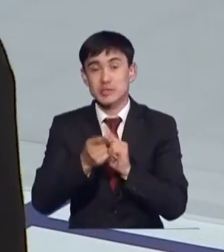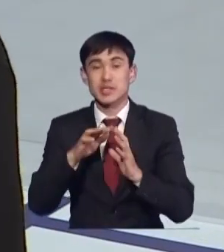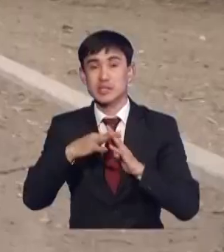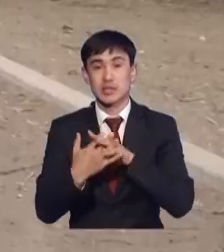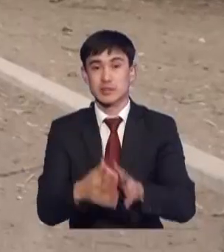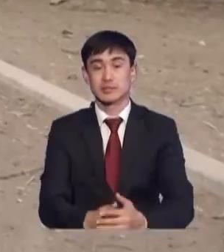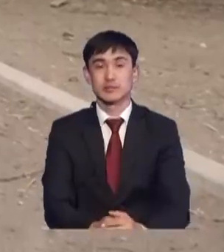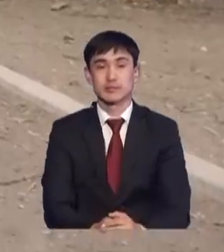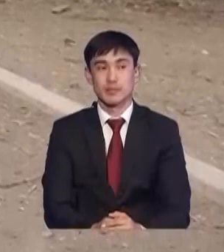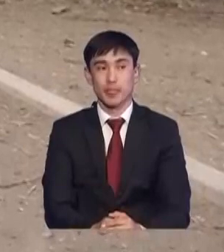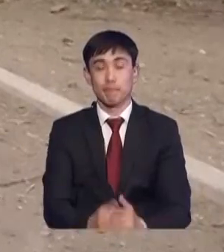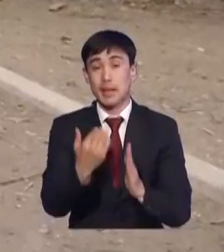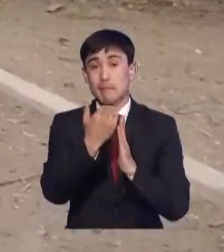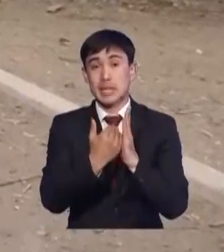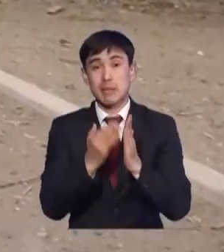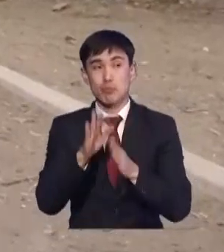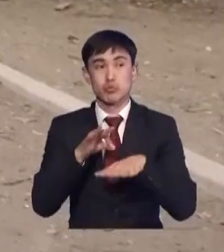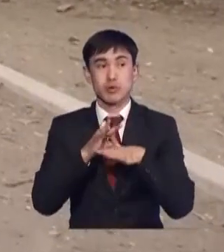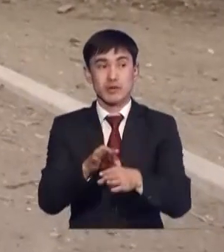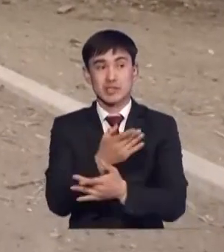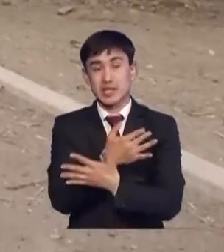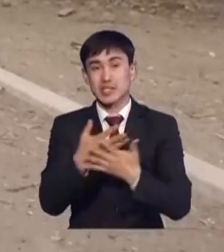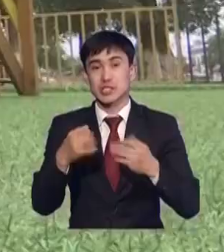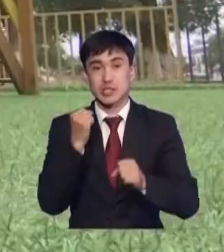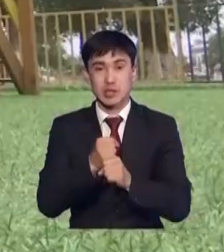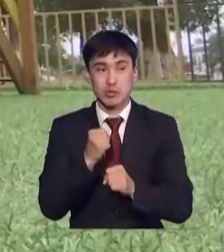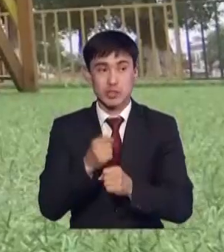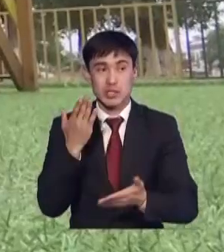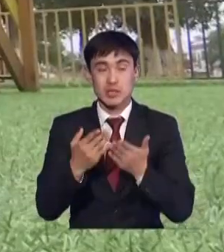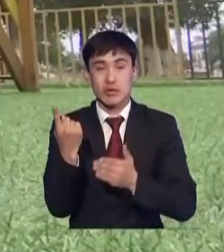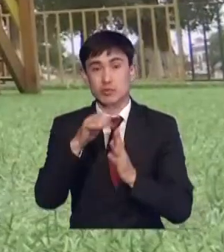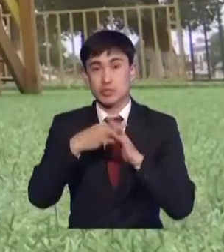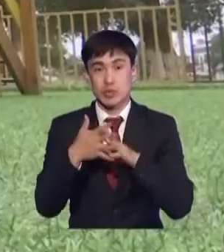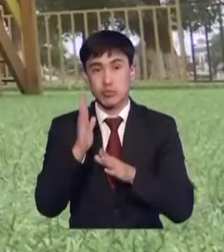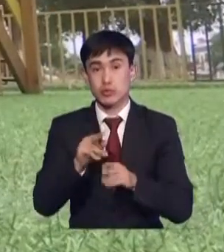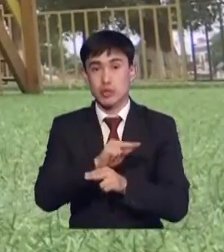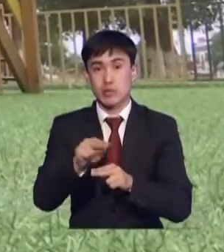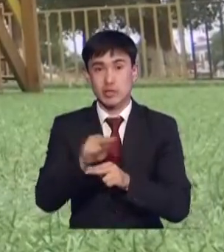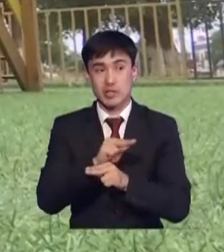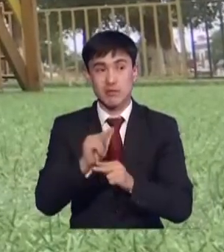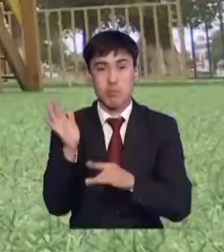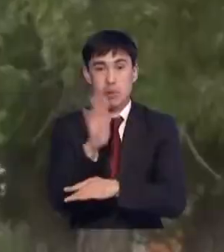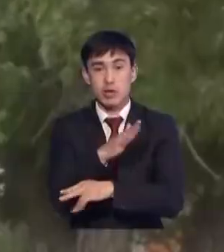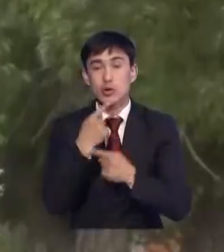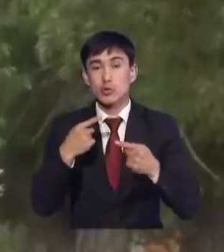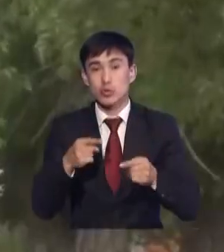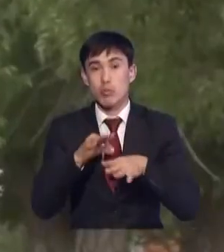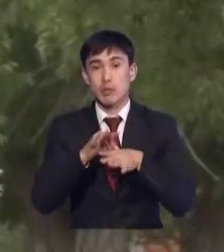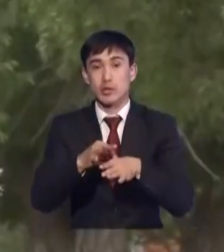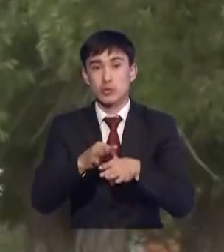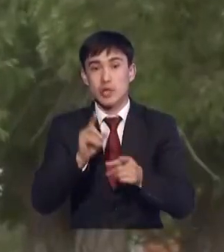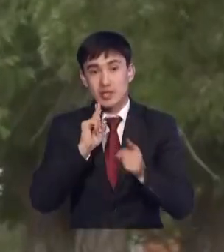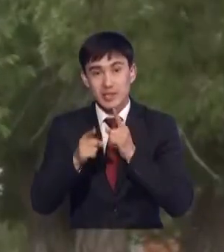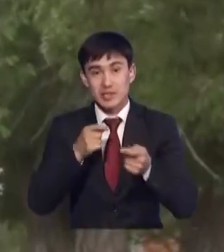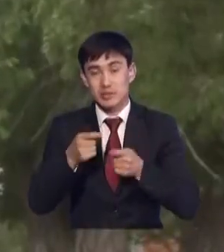села в рамках программы будут проводиться различные работы Если в одном селе будет отремонтирован парк то в другом пройдут тренинги